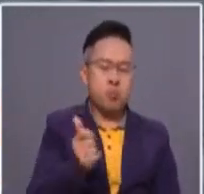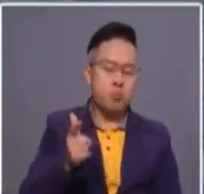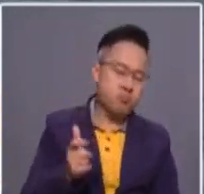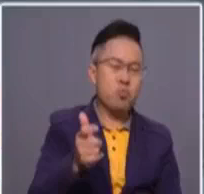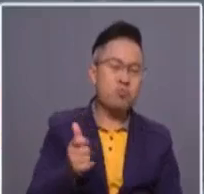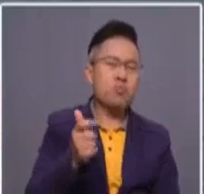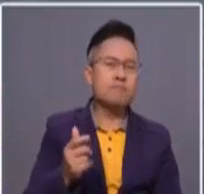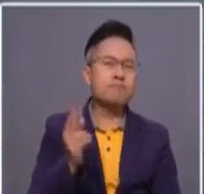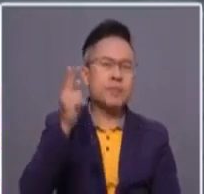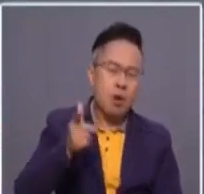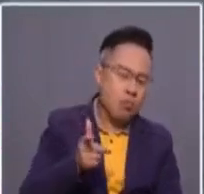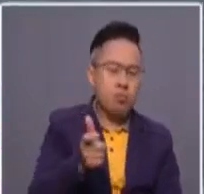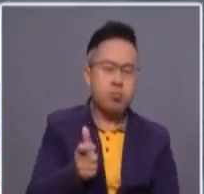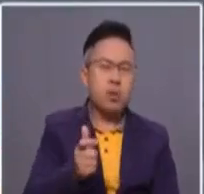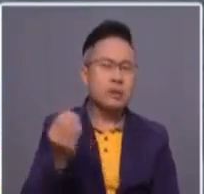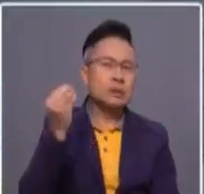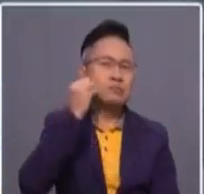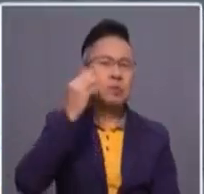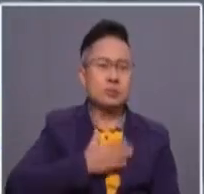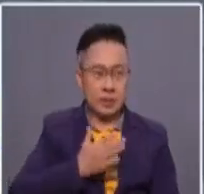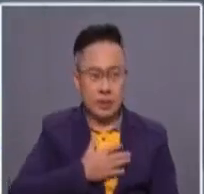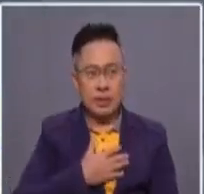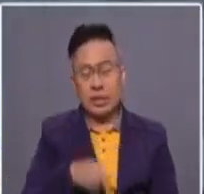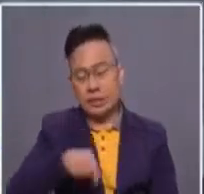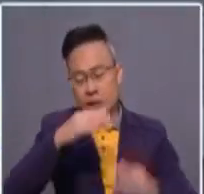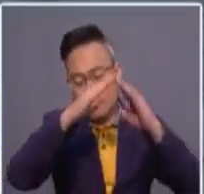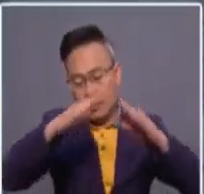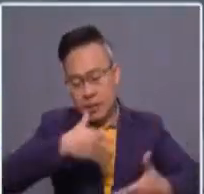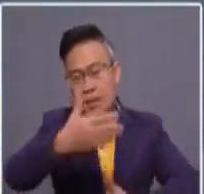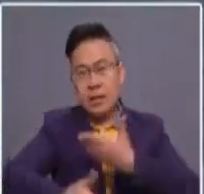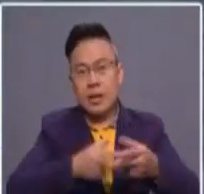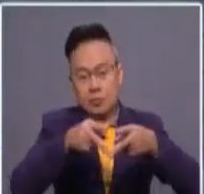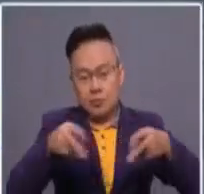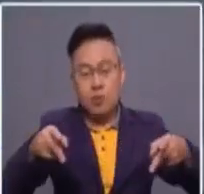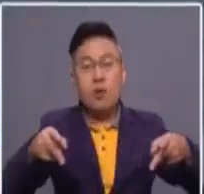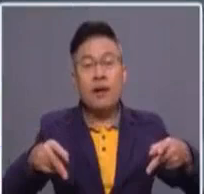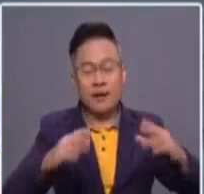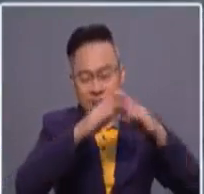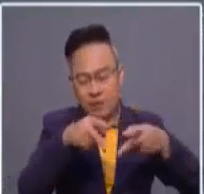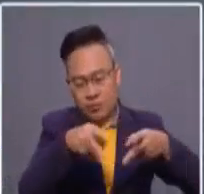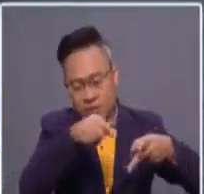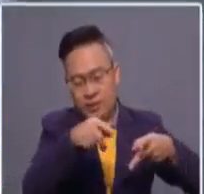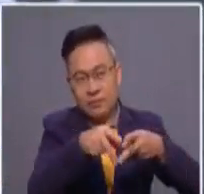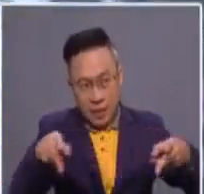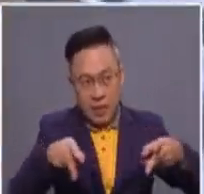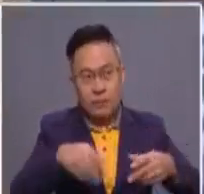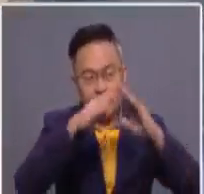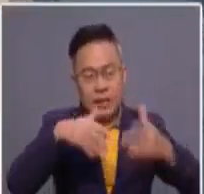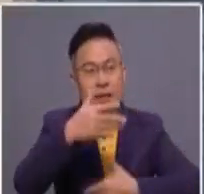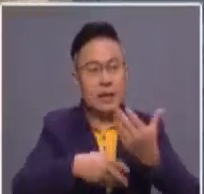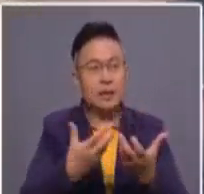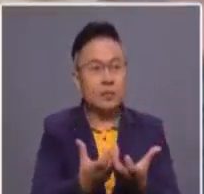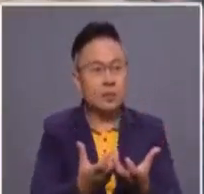งานอยู่นี้เป็นบริเวณหน้าอาคารพาณิชย์2ชั้นซึ่งเป็นร้านจำหน่ายอุปกรณ์กีฬาของนายเอกชัยจาลึกศิลป์นะฮะ